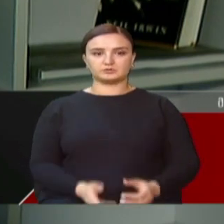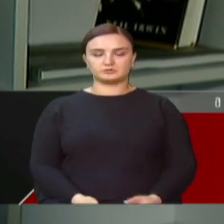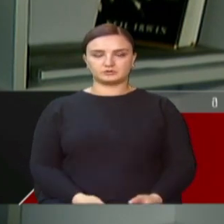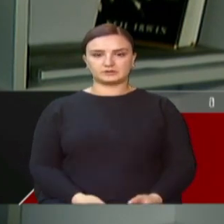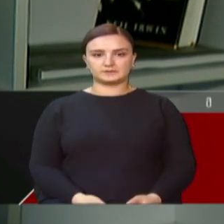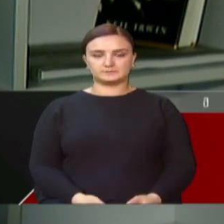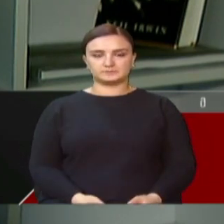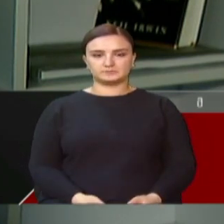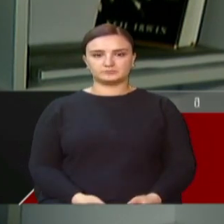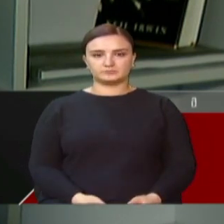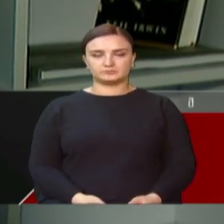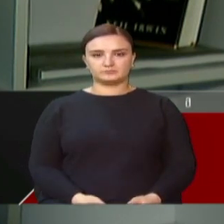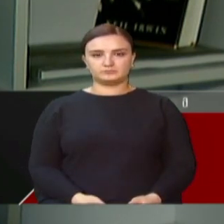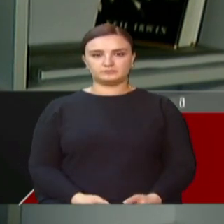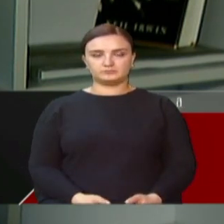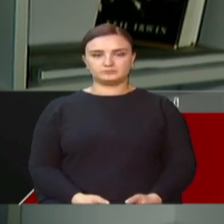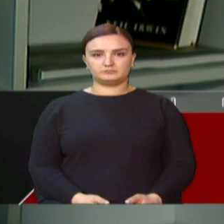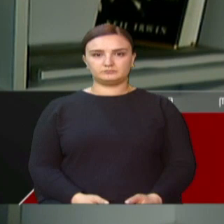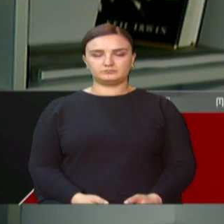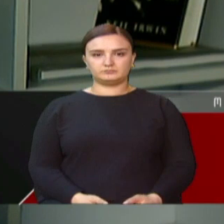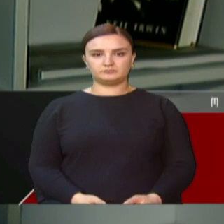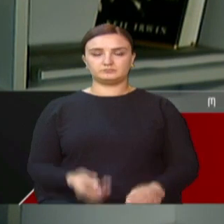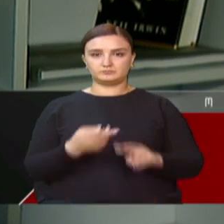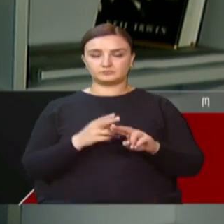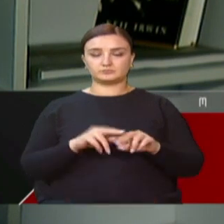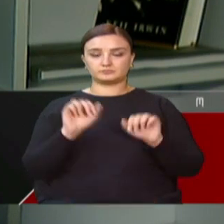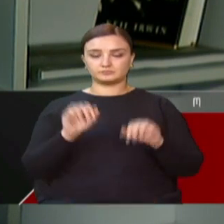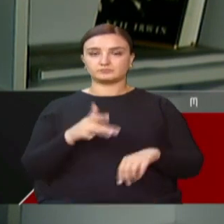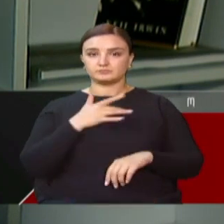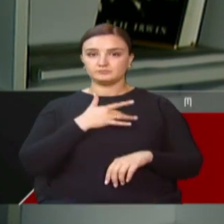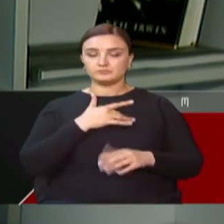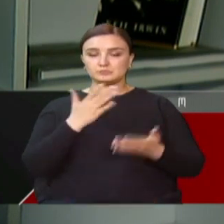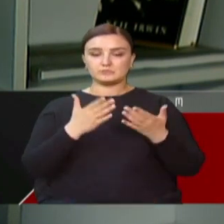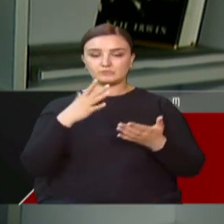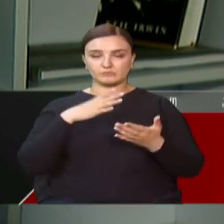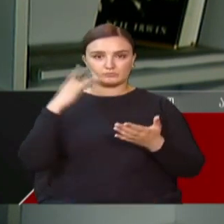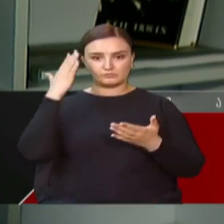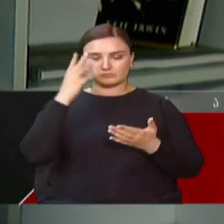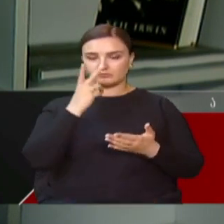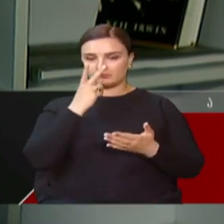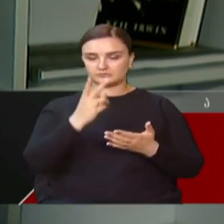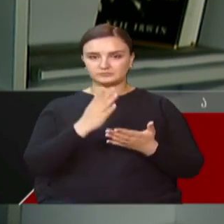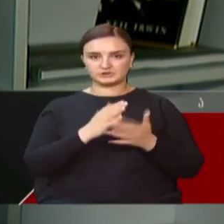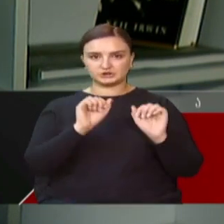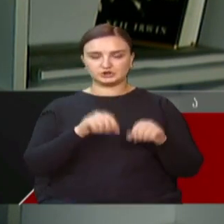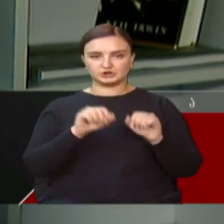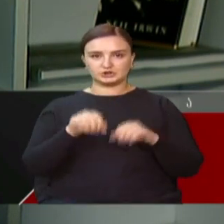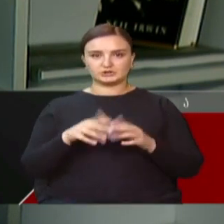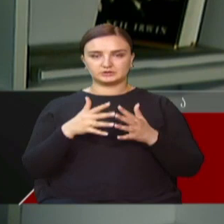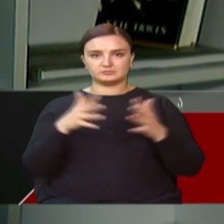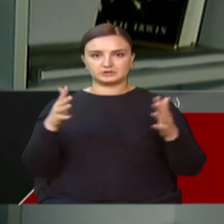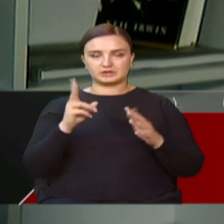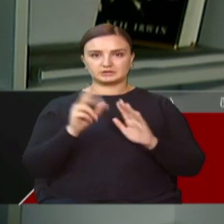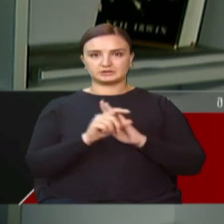Ამიტომ შეიძლება ვივარაუდოთ რომ თუ ქართული ოცნება დაინახავს რომ მაღალია შანსი რომ კანდიდატის სტატუსი